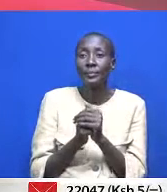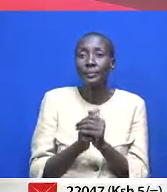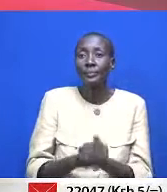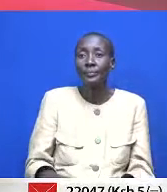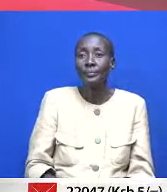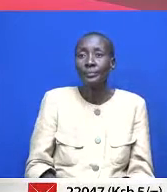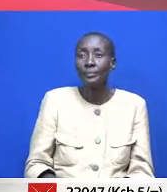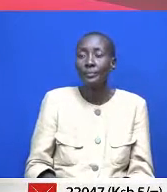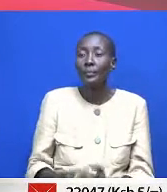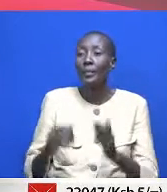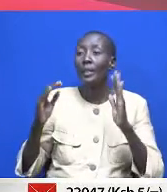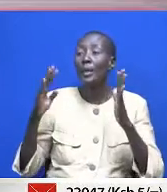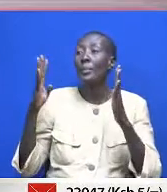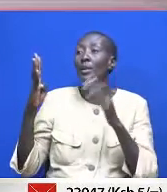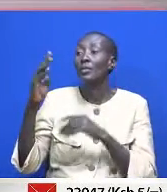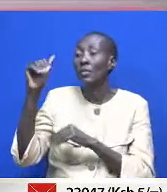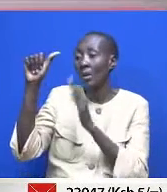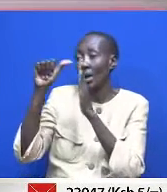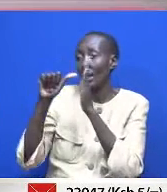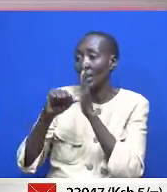Big Four agenda nafikiria kwamba